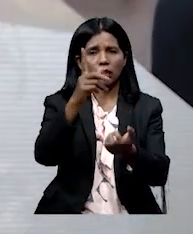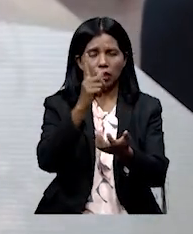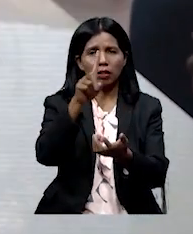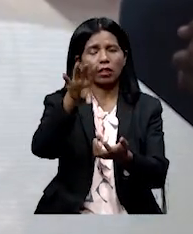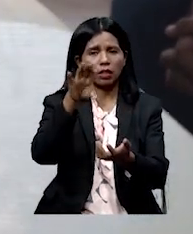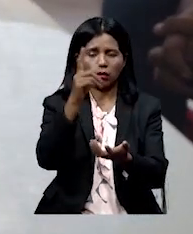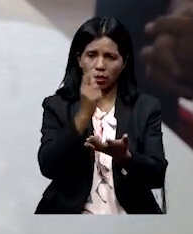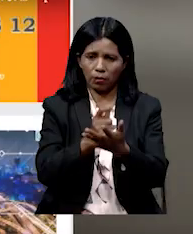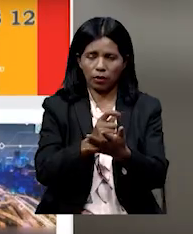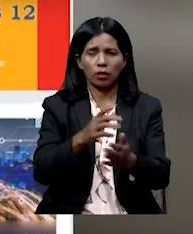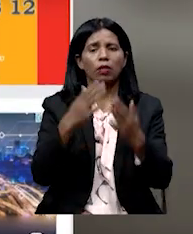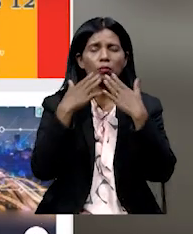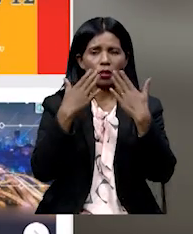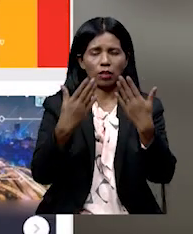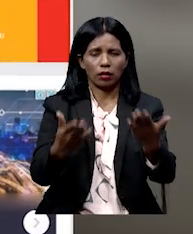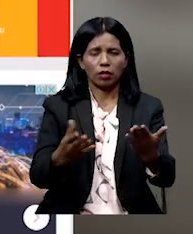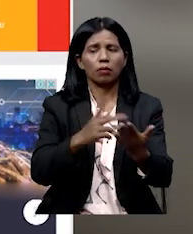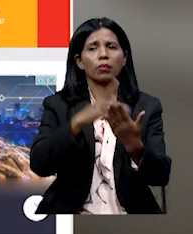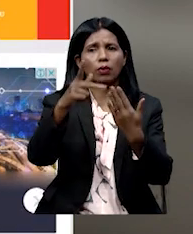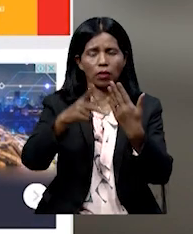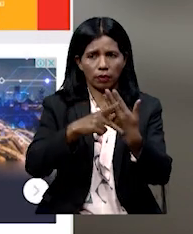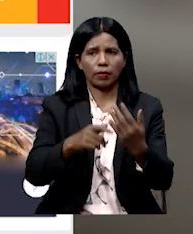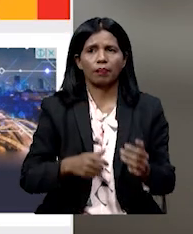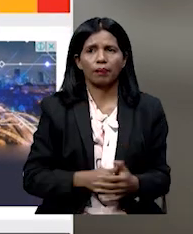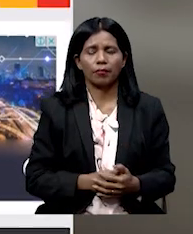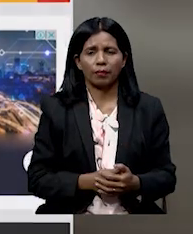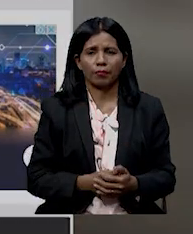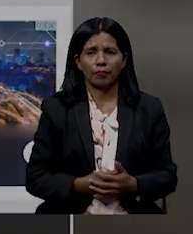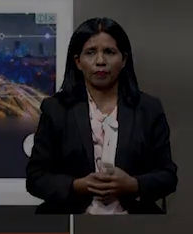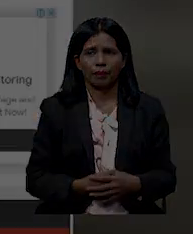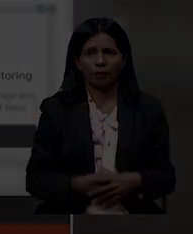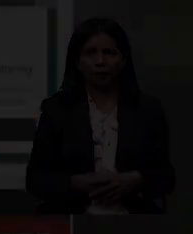durante ne akompanya programa Jimin TV live streaming. Ekipa cobertura Jimin.